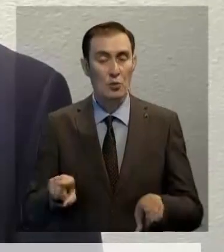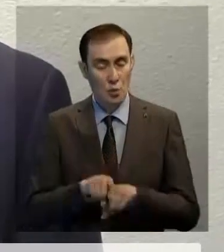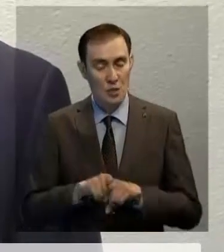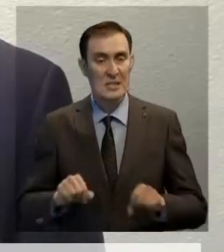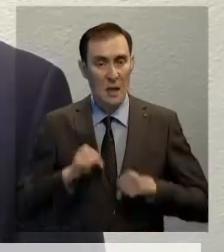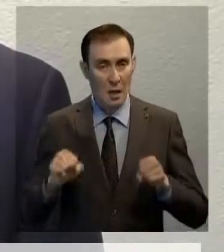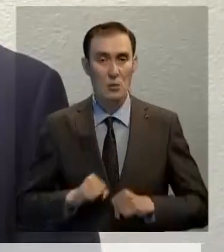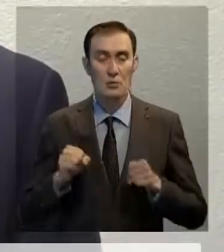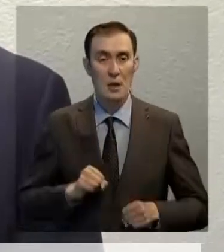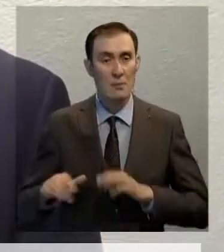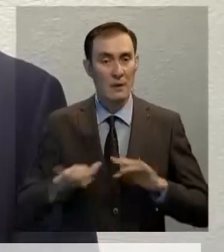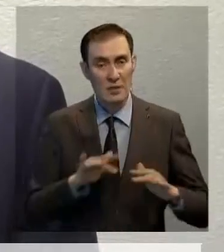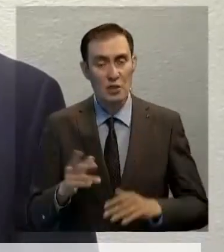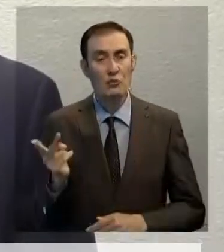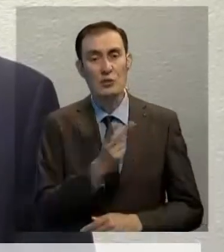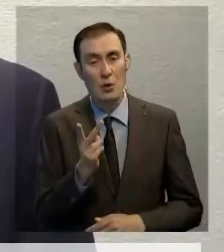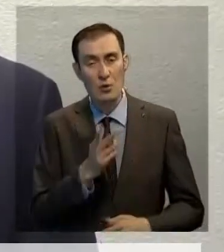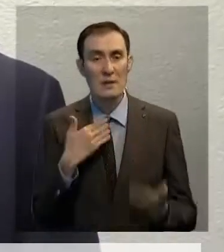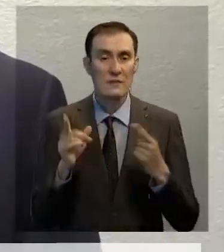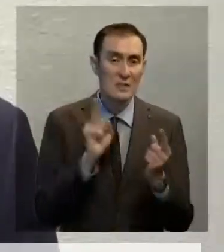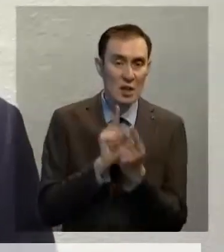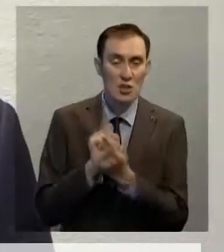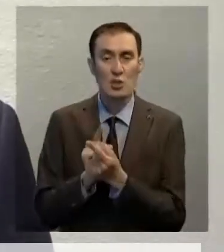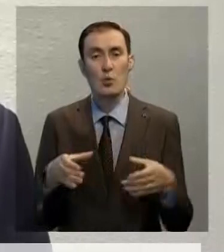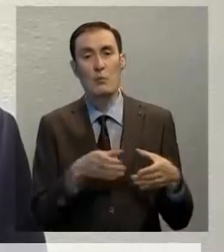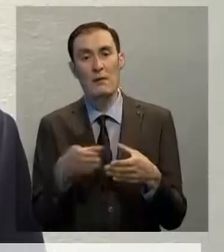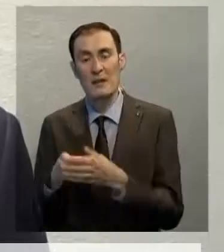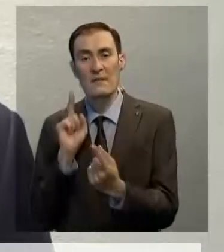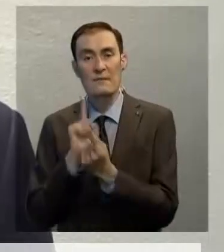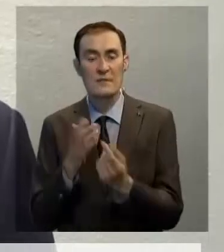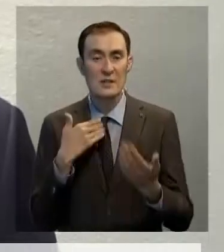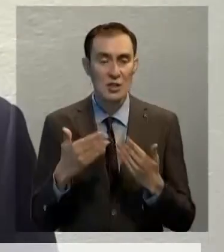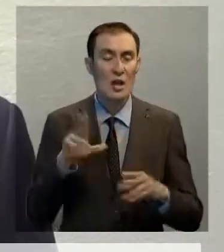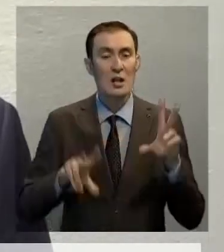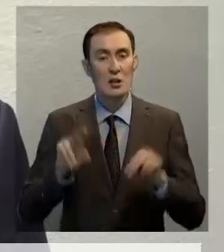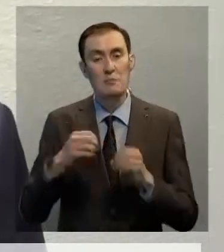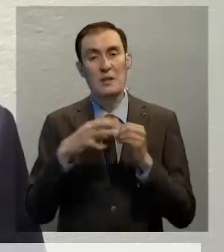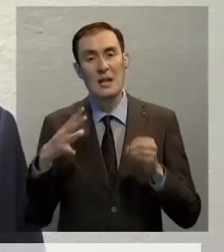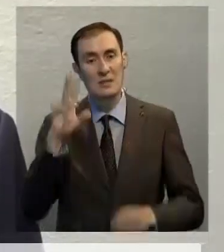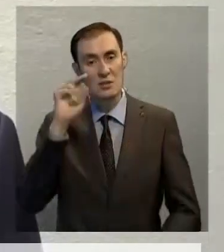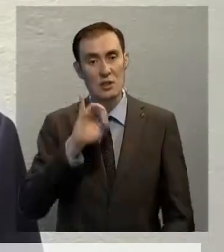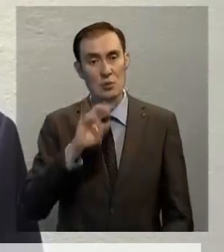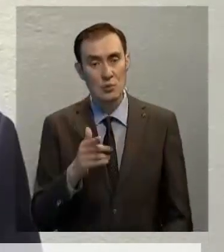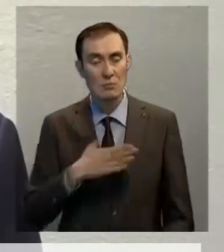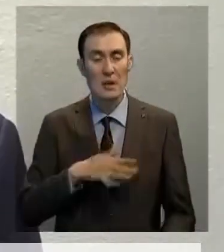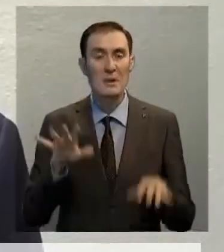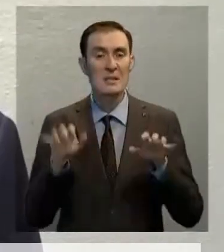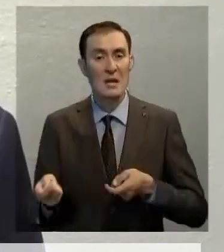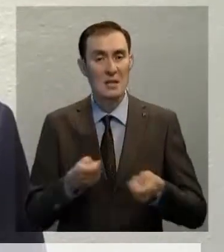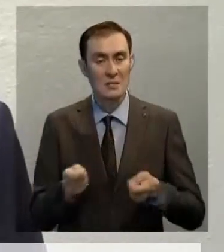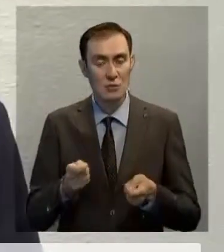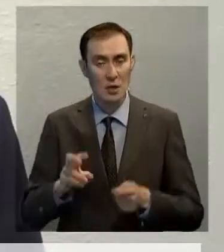стараюсь проводить и двусторонние встречи, и групповые встречи. И надеюсь, что 15 числа мы, как председательствующая